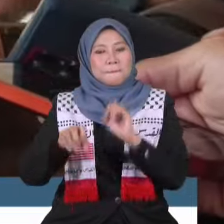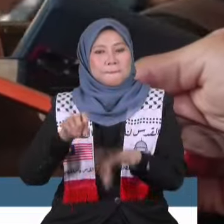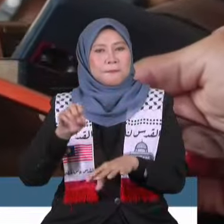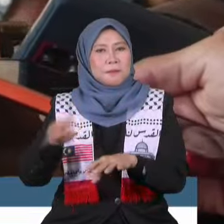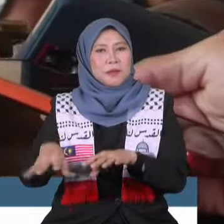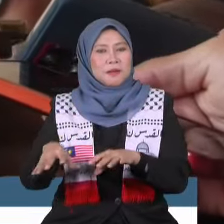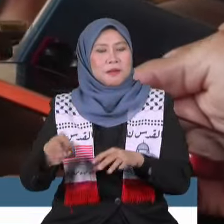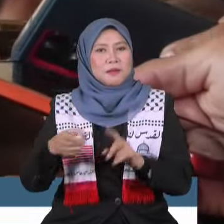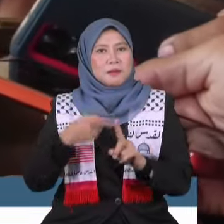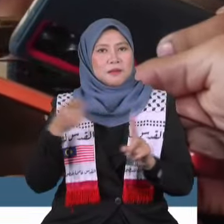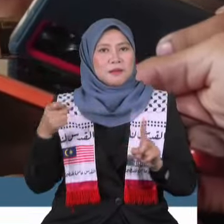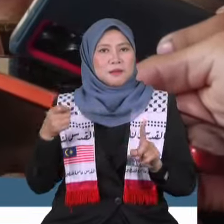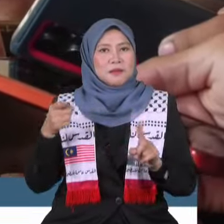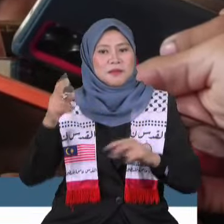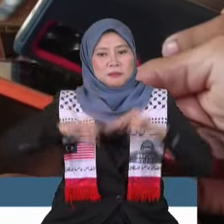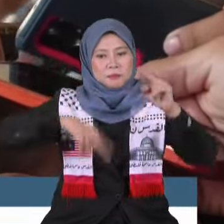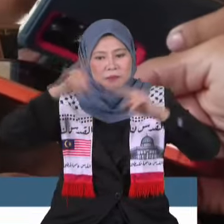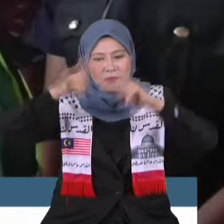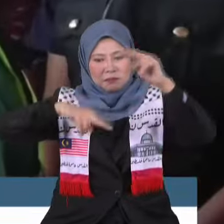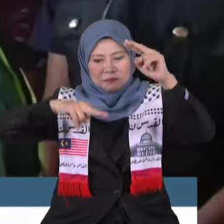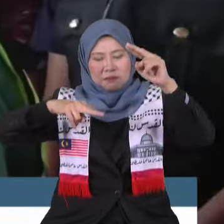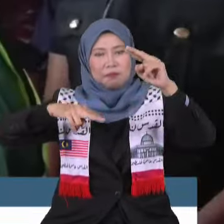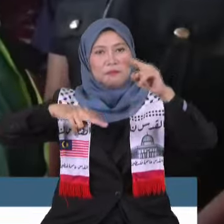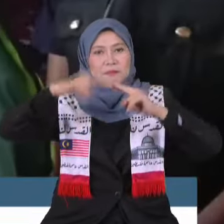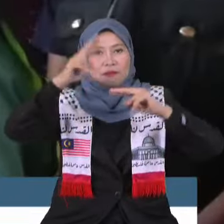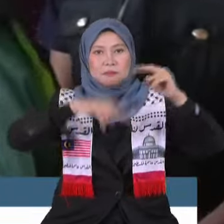dari pembinaan, ya.